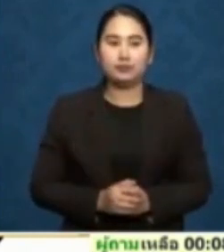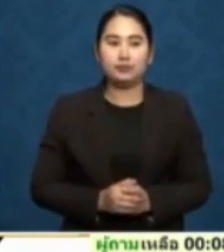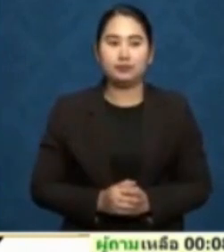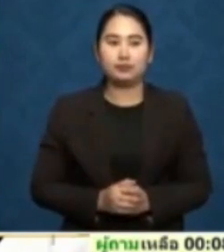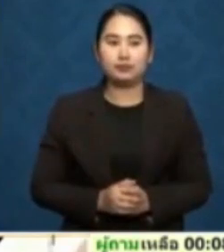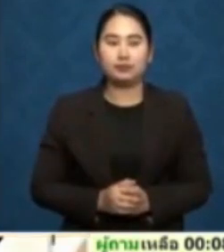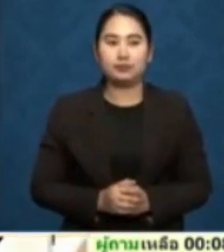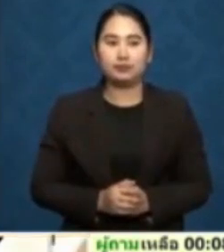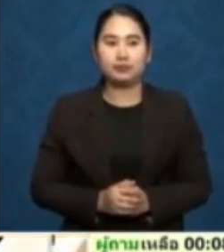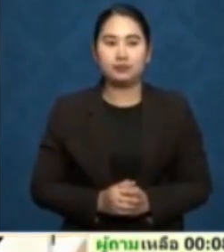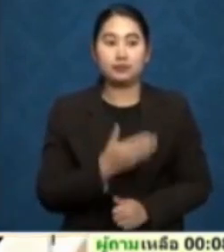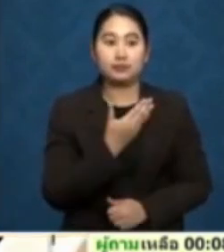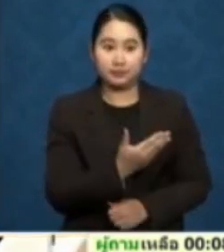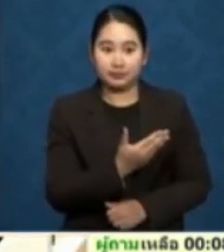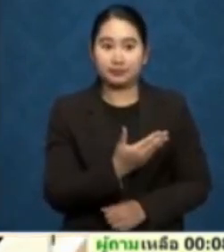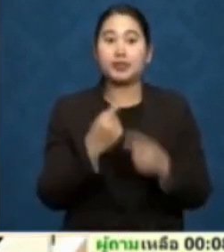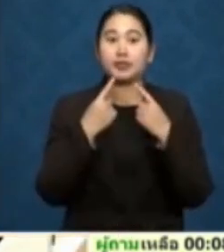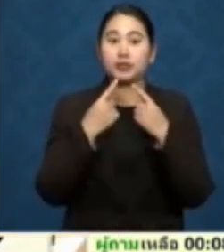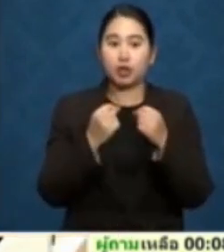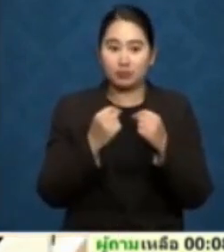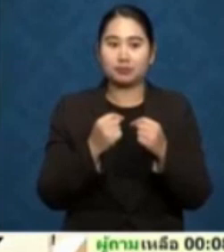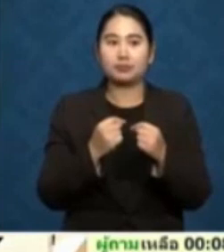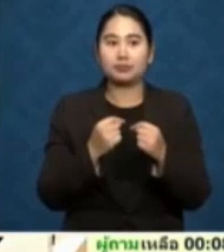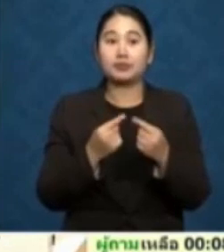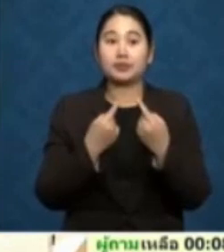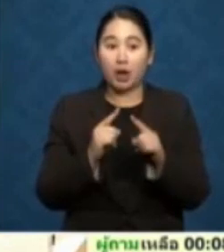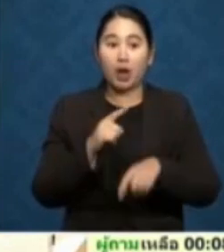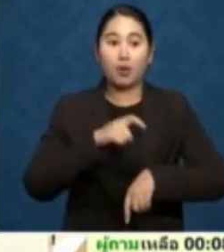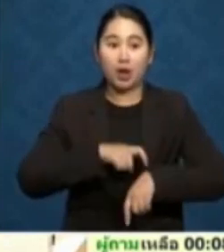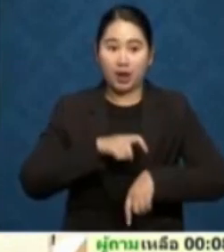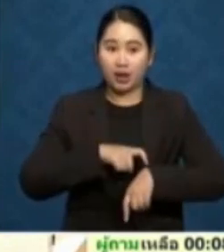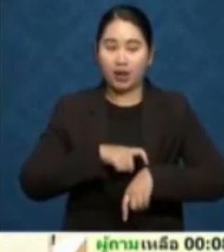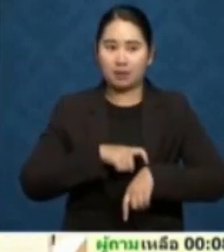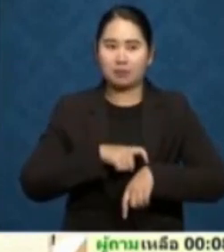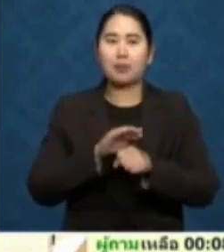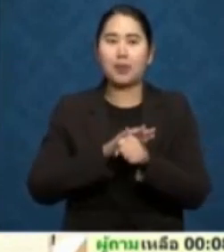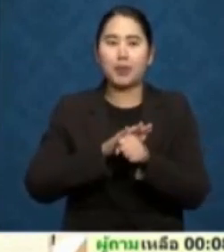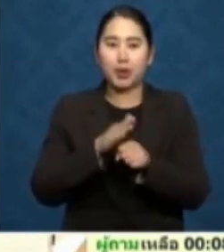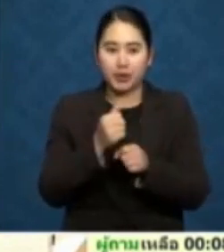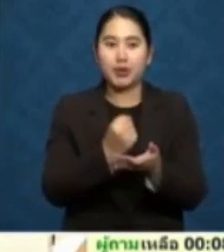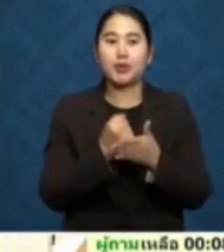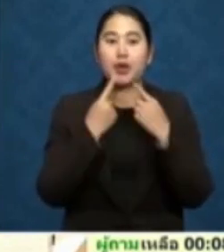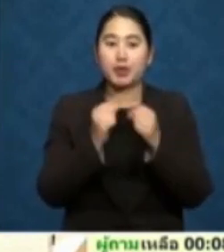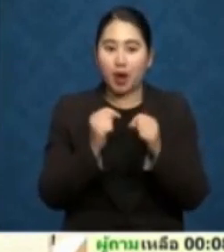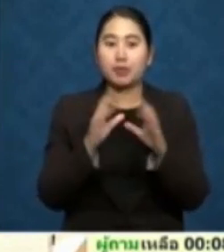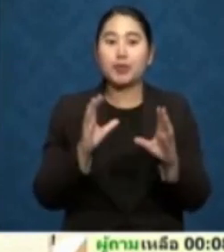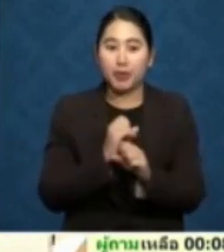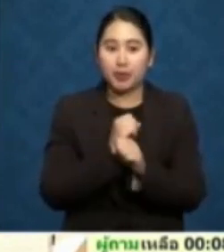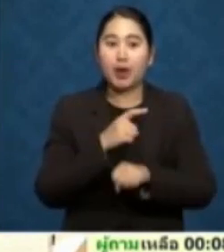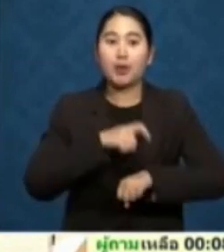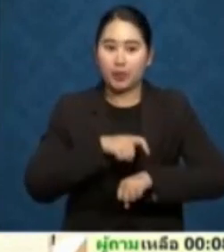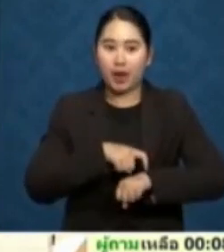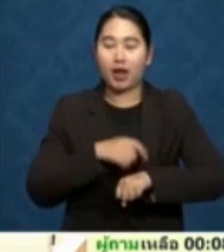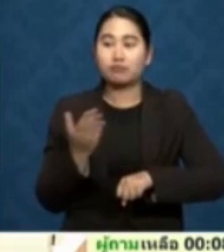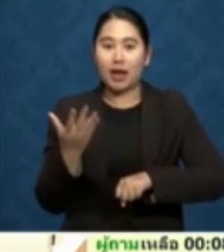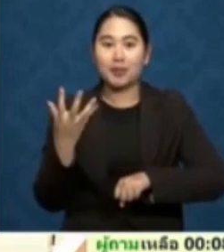ขอเชิญท่านมติตอบเป็นครั้งต่อแต่ท่านมีเวลาไม่มากอยากให้ท่านตอบสั้นๆหน่อยแต่เวลาของผู้ถามมีเดี๋ยว